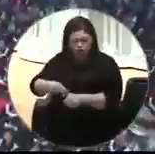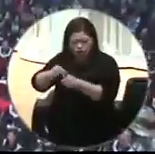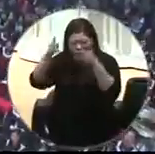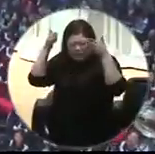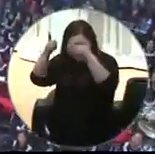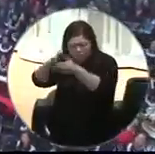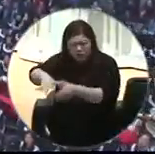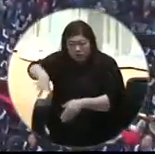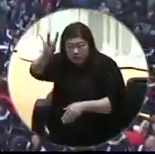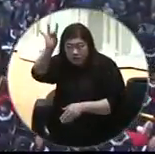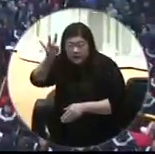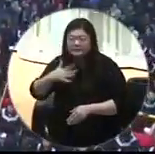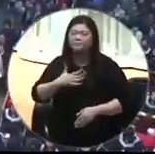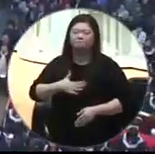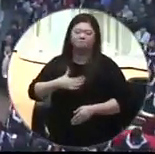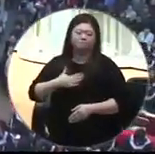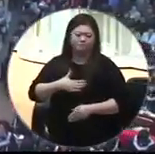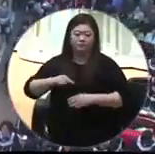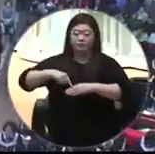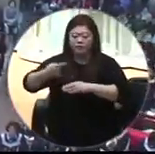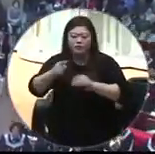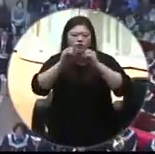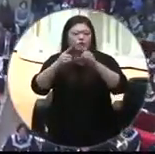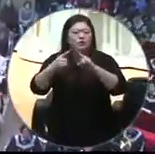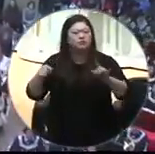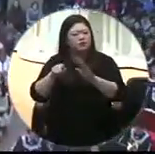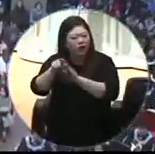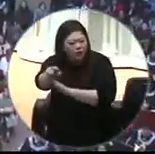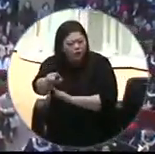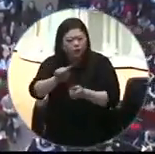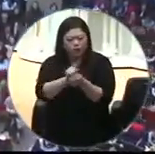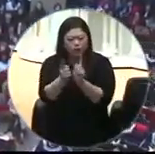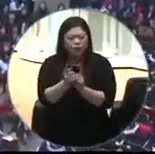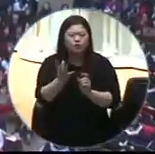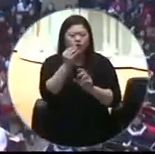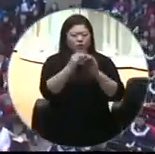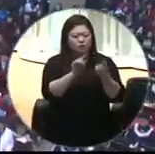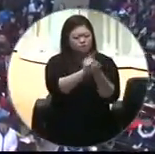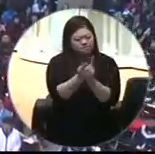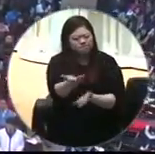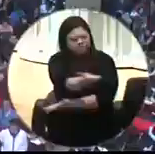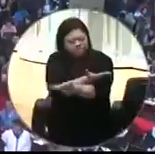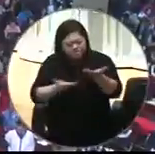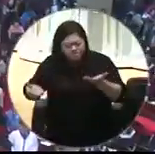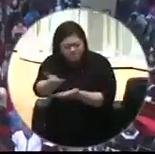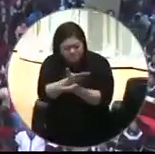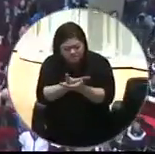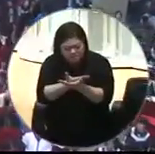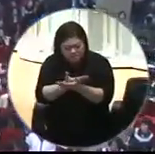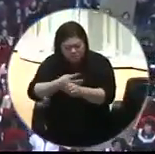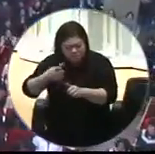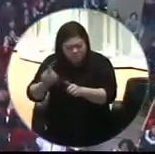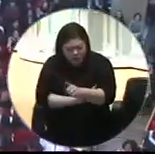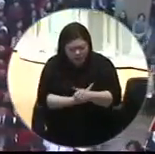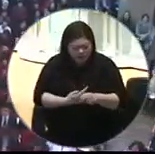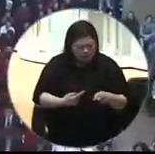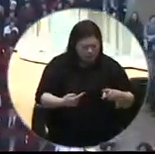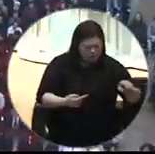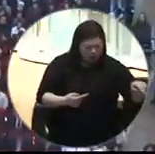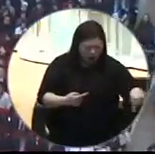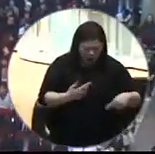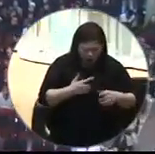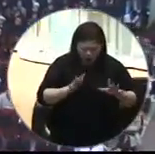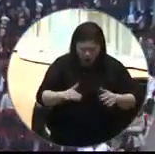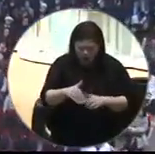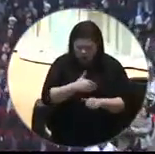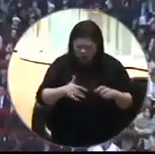그래서 기도하고 캠프 나가고 함께 성도와 교제하면서 그렇게 나가면 내가 그렇게 두려웠던 질병이